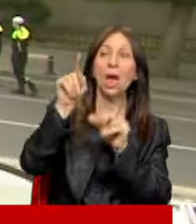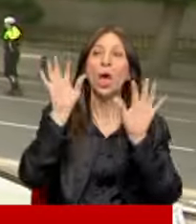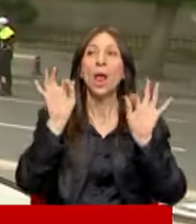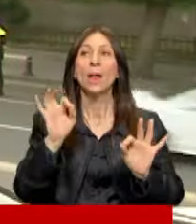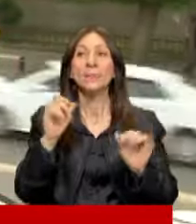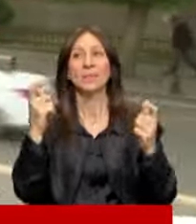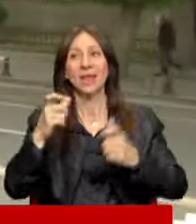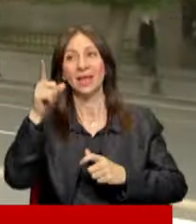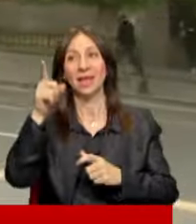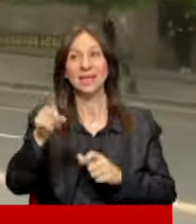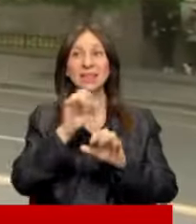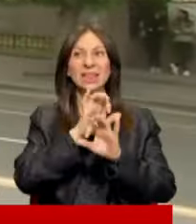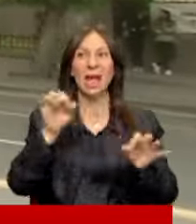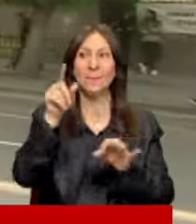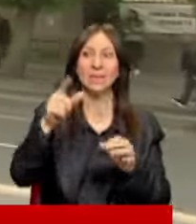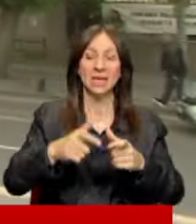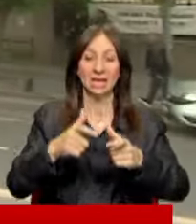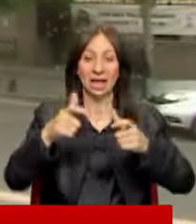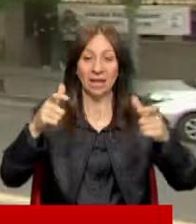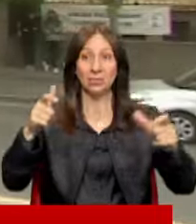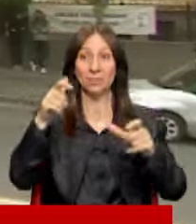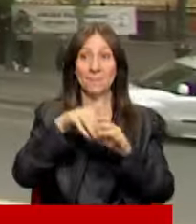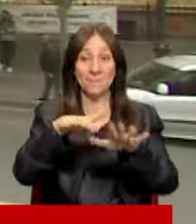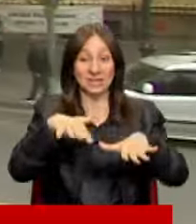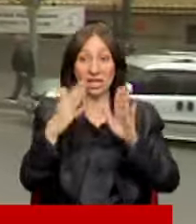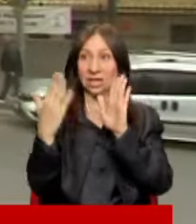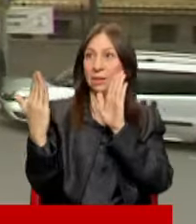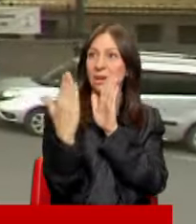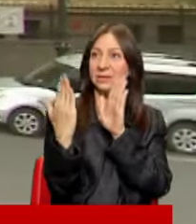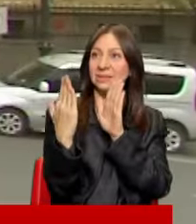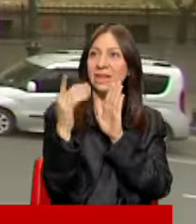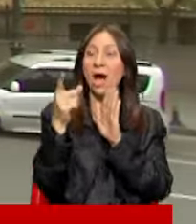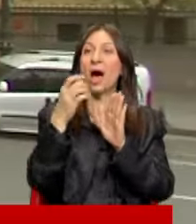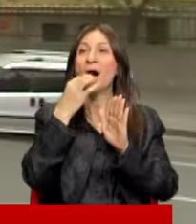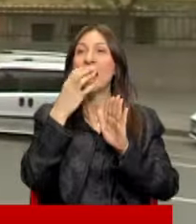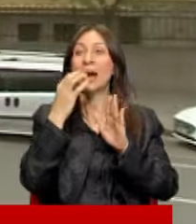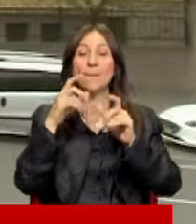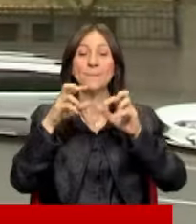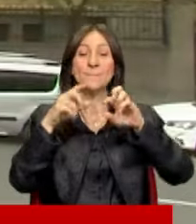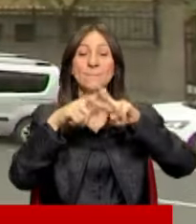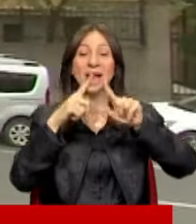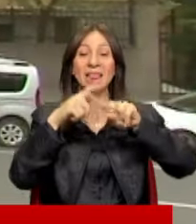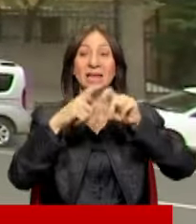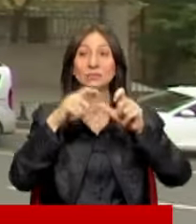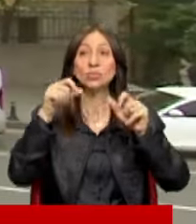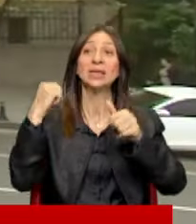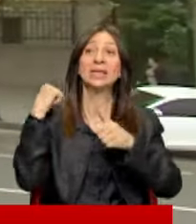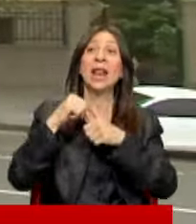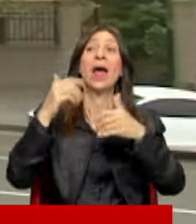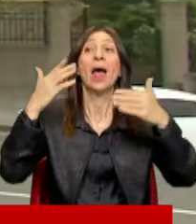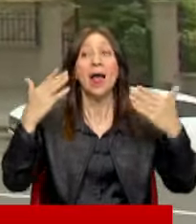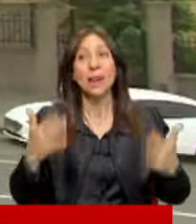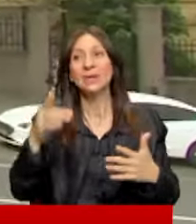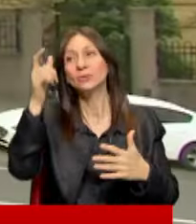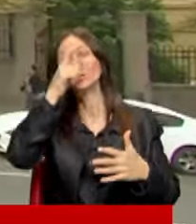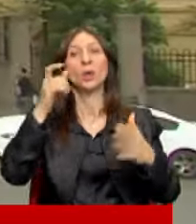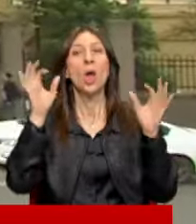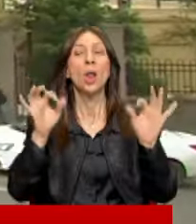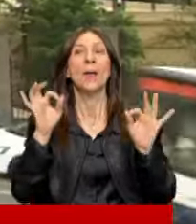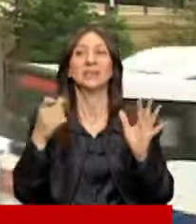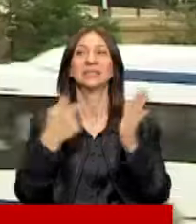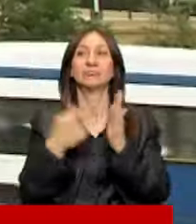bir adresti. Tam da kalkınmanın meclisinin karşısına denk gelen Ankara Palas. Bugün de yine elbette memleketimize